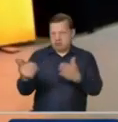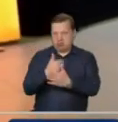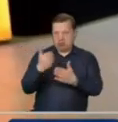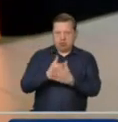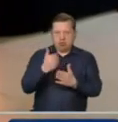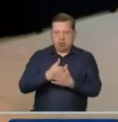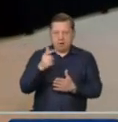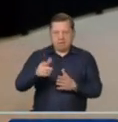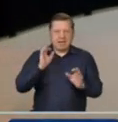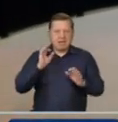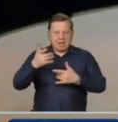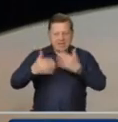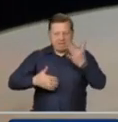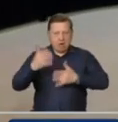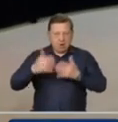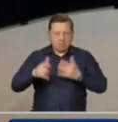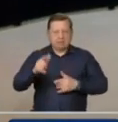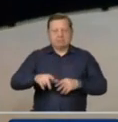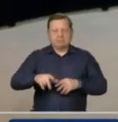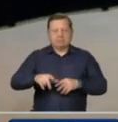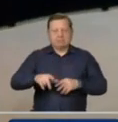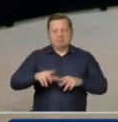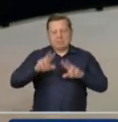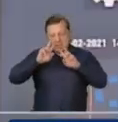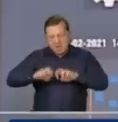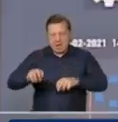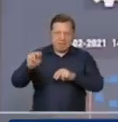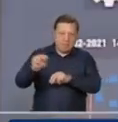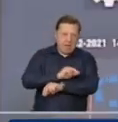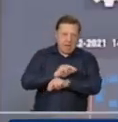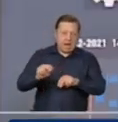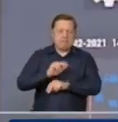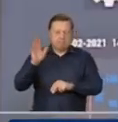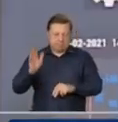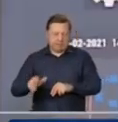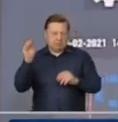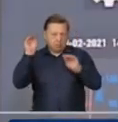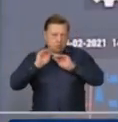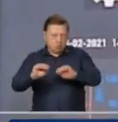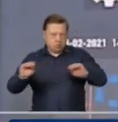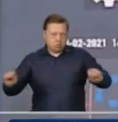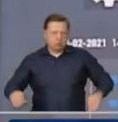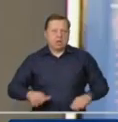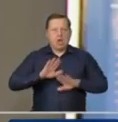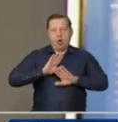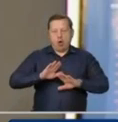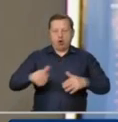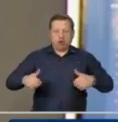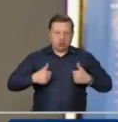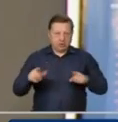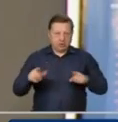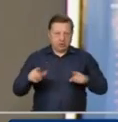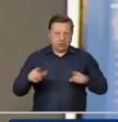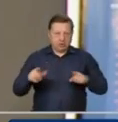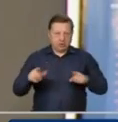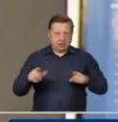osiągnięcia informatyki wykorzystywane w diagnostyce i terapii czy w systemie organizacji ochrony zdrowia. Przygotowujemy takich liderów